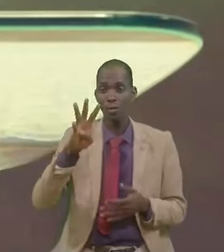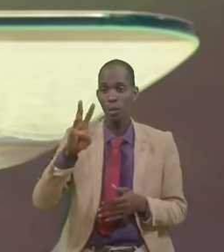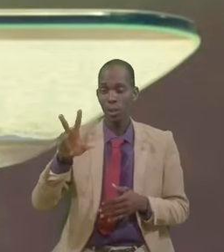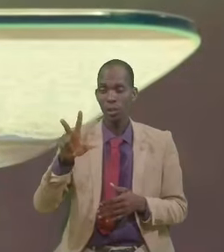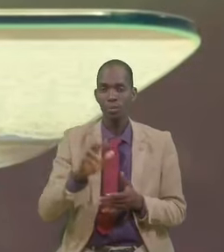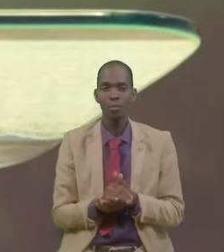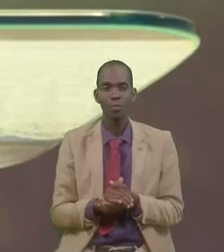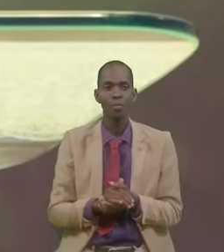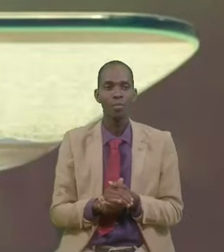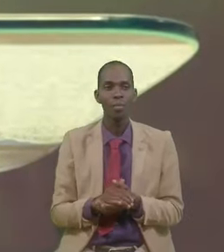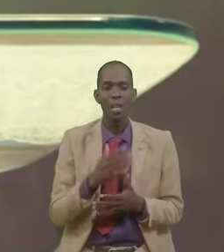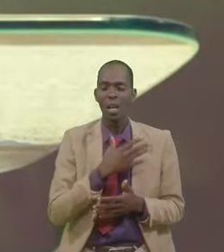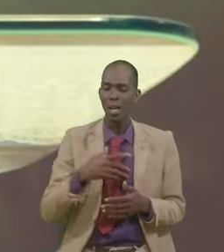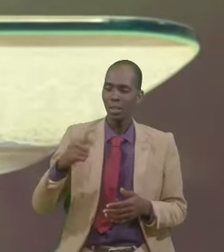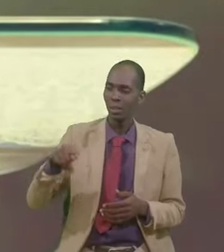Verset 43.